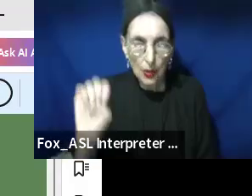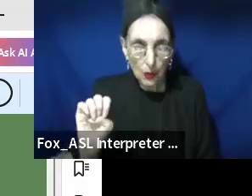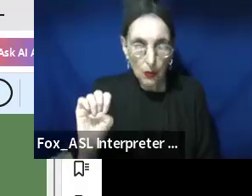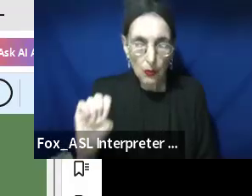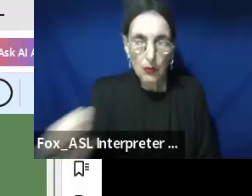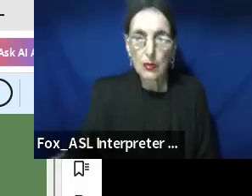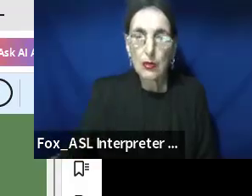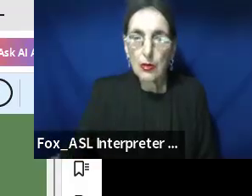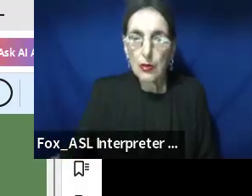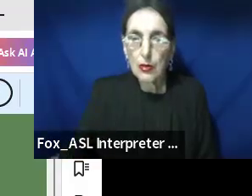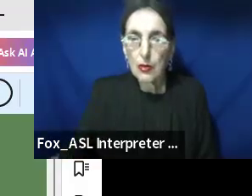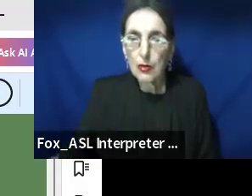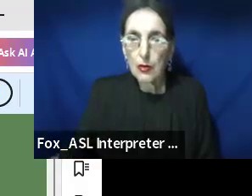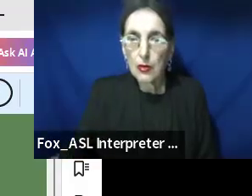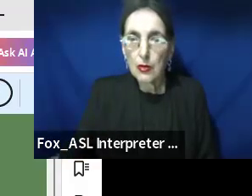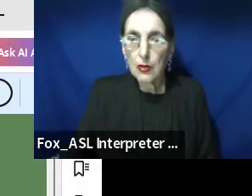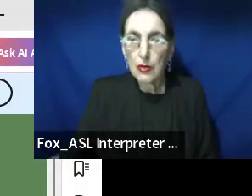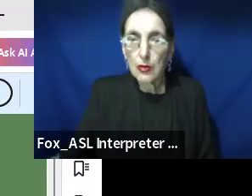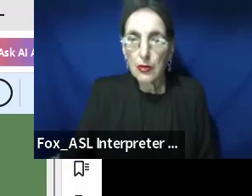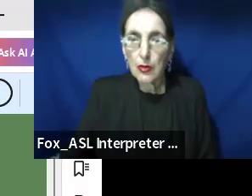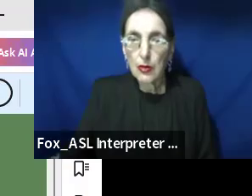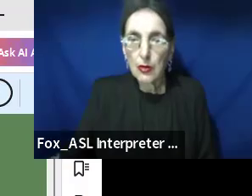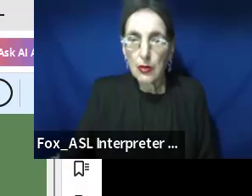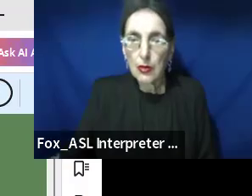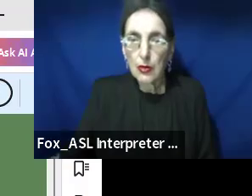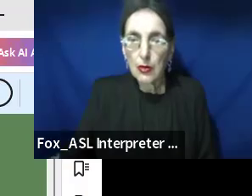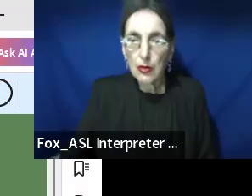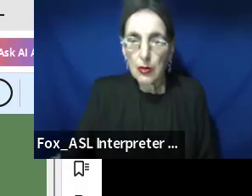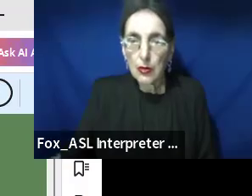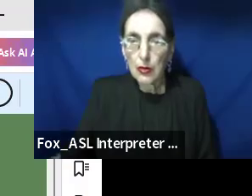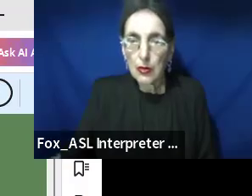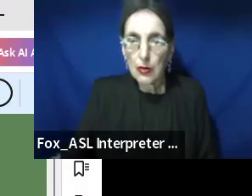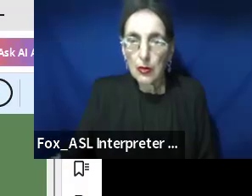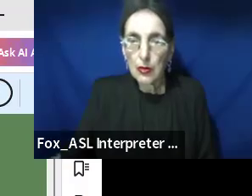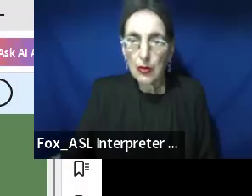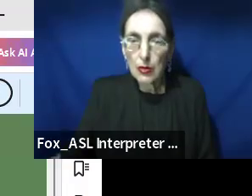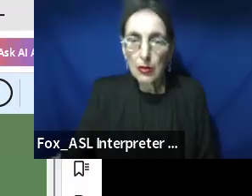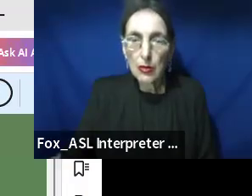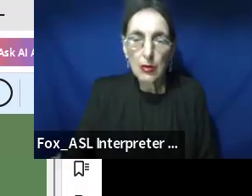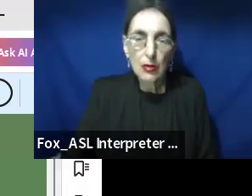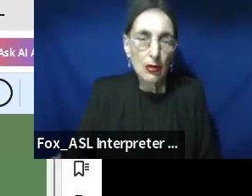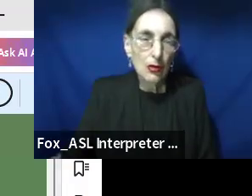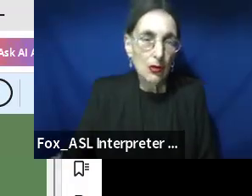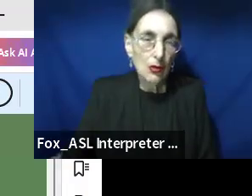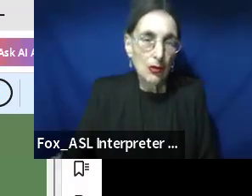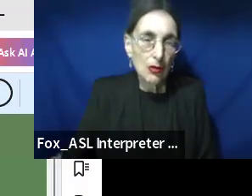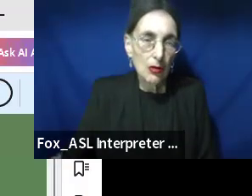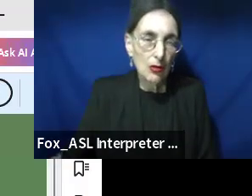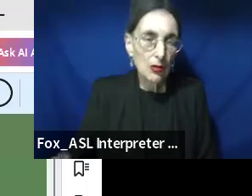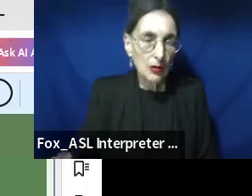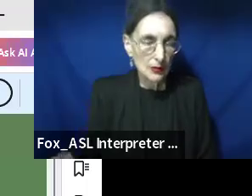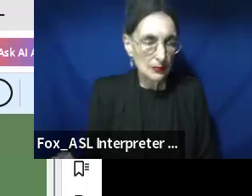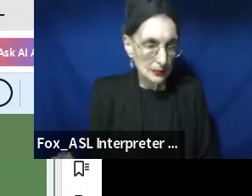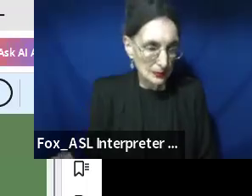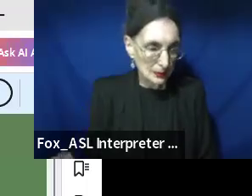Alors, bonsoir tout le monde. Réunion aujourd'hui est disponible en langue sayo, espagnol, portugais,